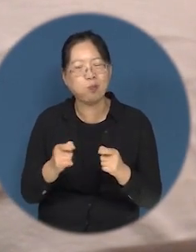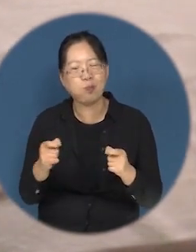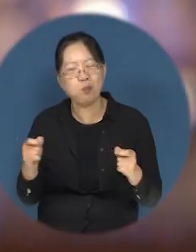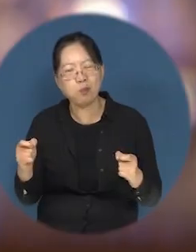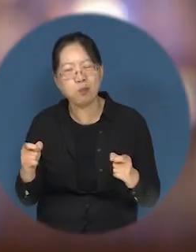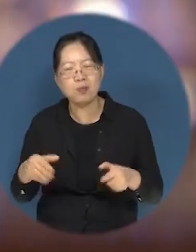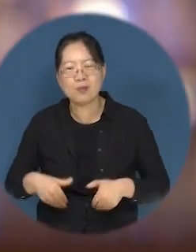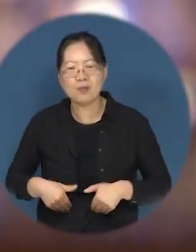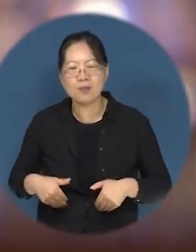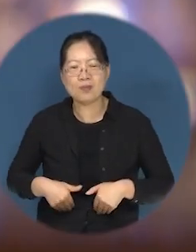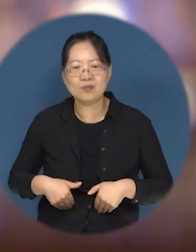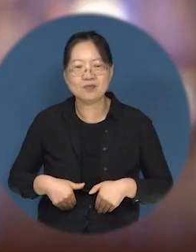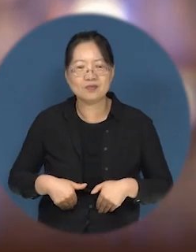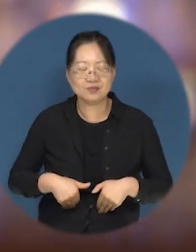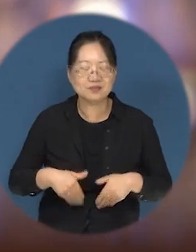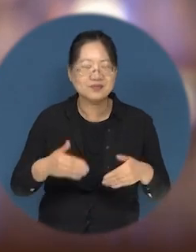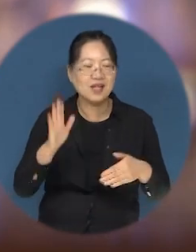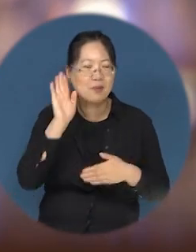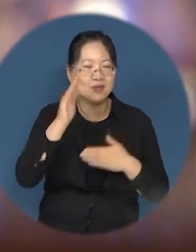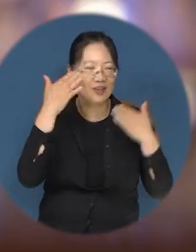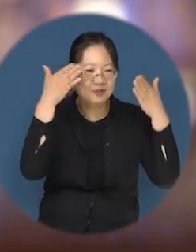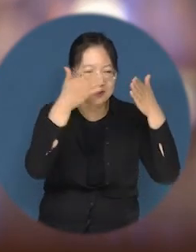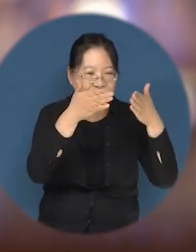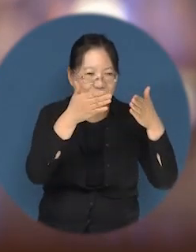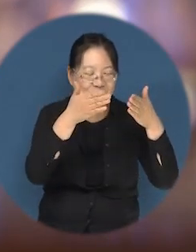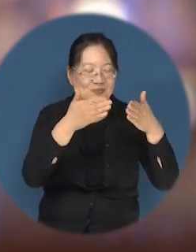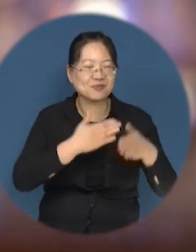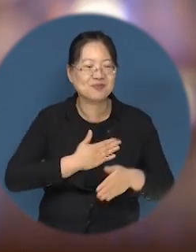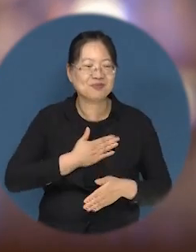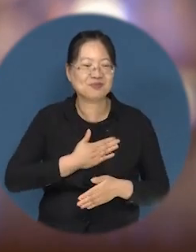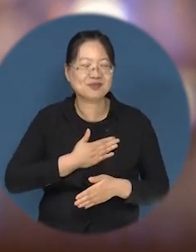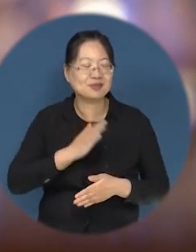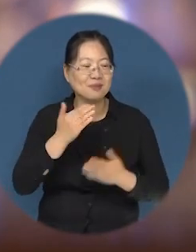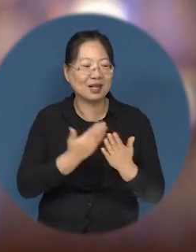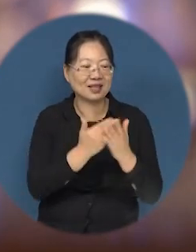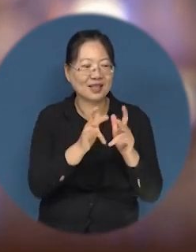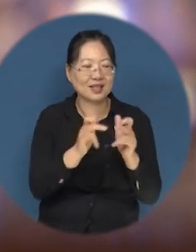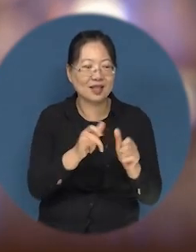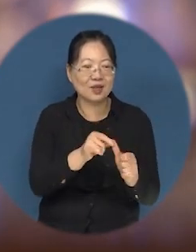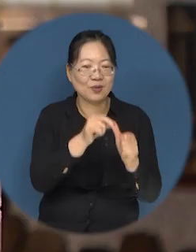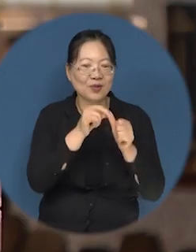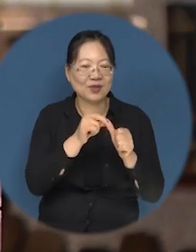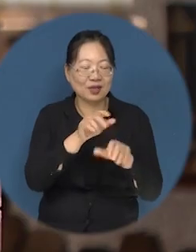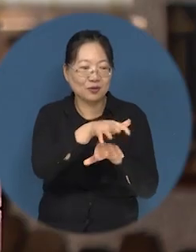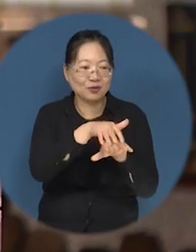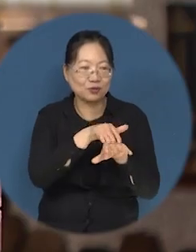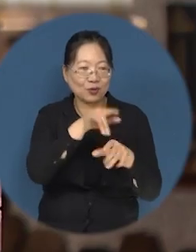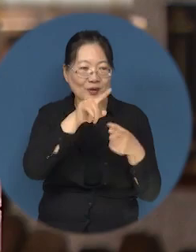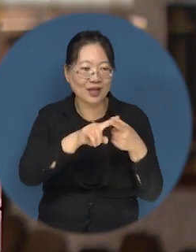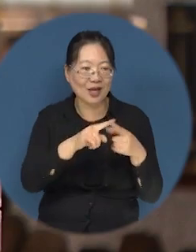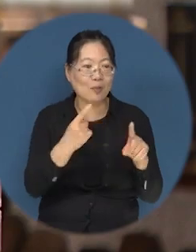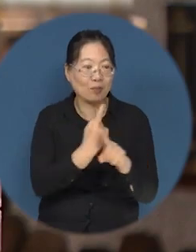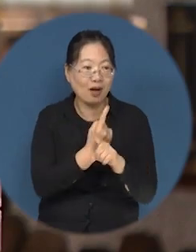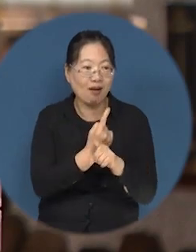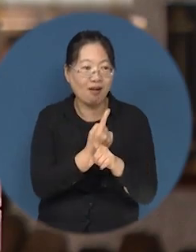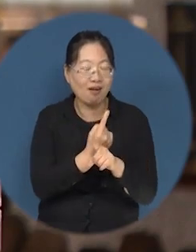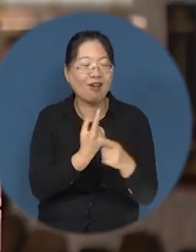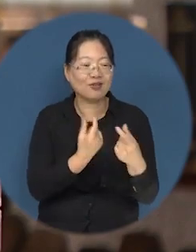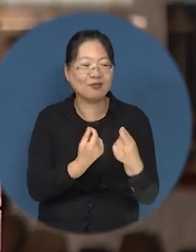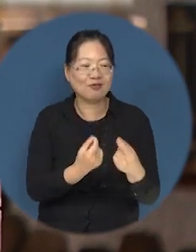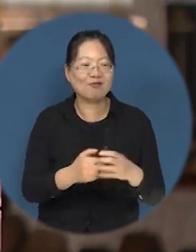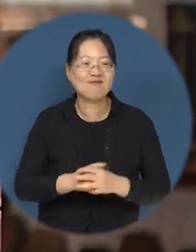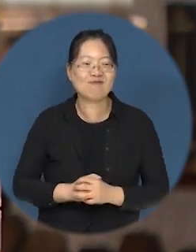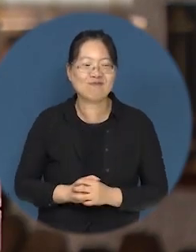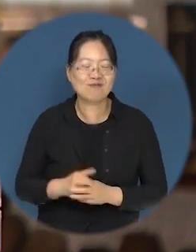그냥 네. 예. 좀 주목해서 예. 보도록 하겠습니다. 예. 아무튼 이 발달장애인 고용 구조 자체를 바꿔내고 있는